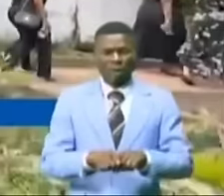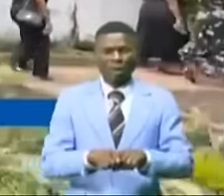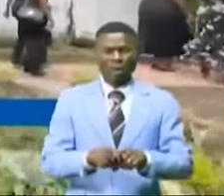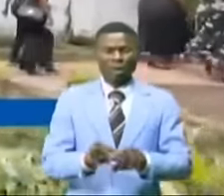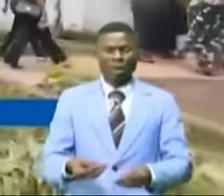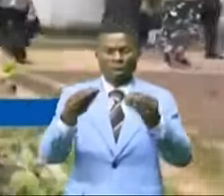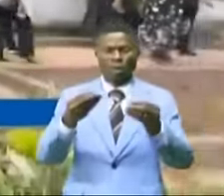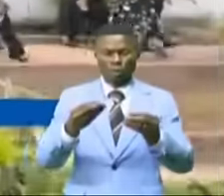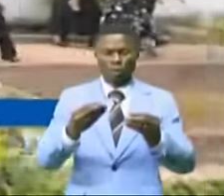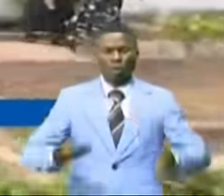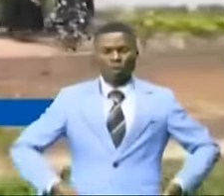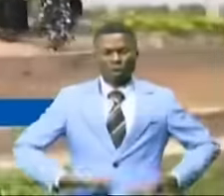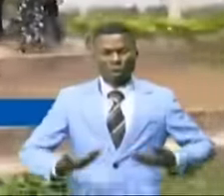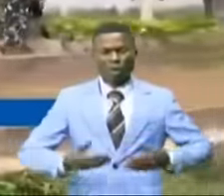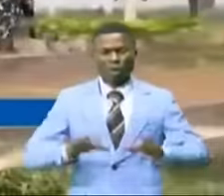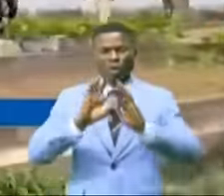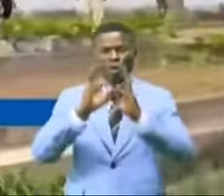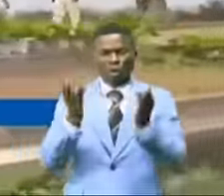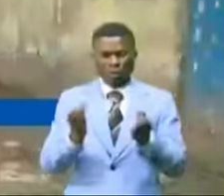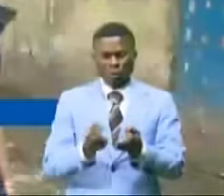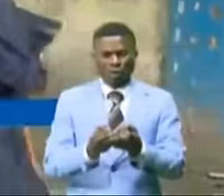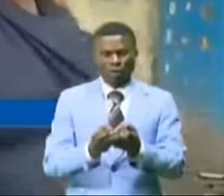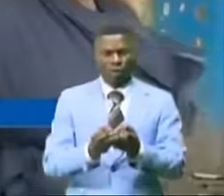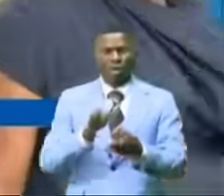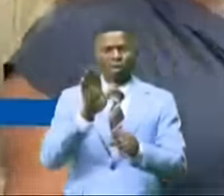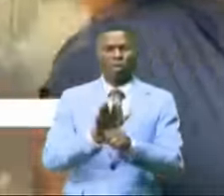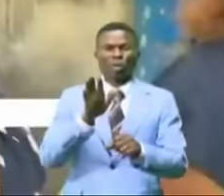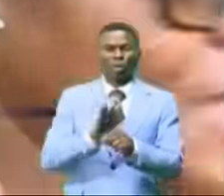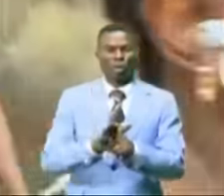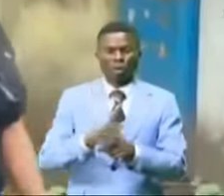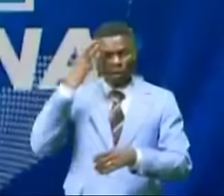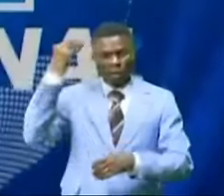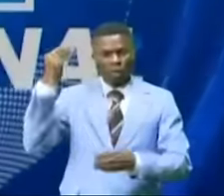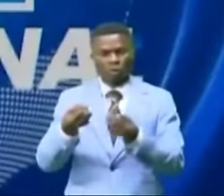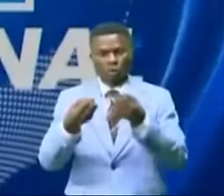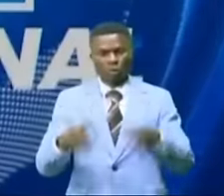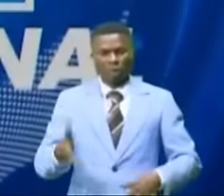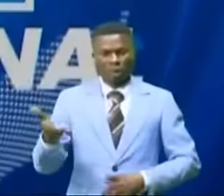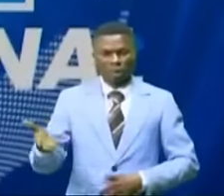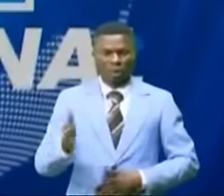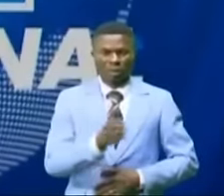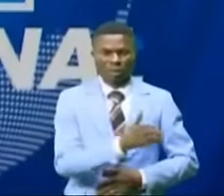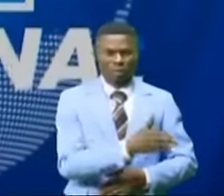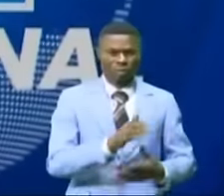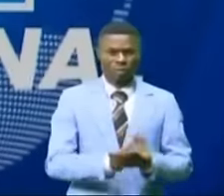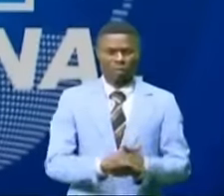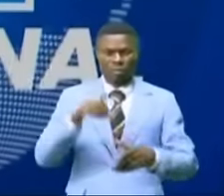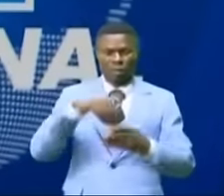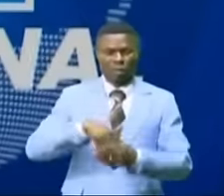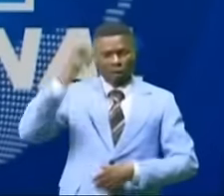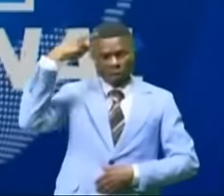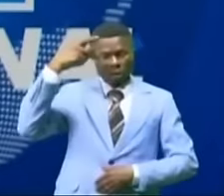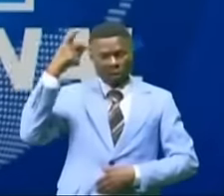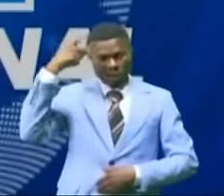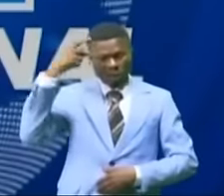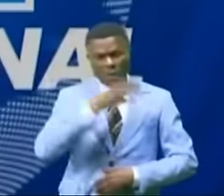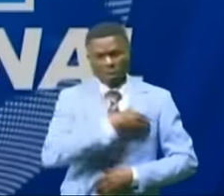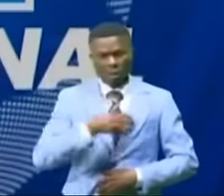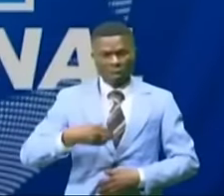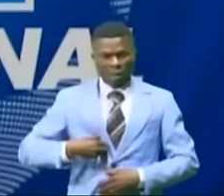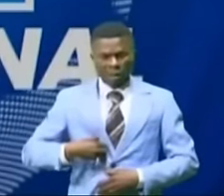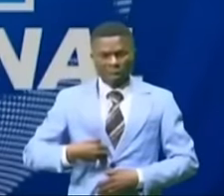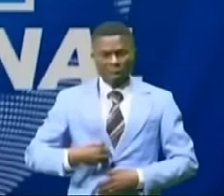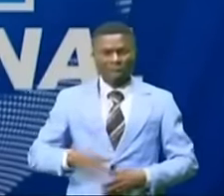redonner du sourire aux familles qui sont pour la plupart désespérées. En politique, les femmes de l'Union pour la